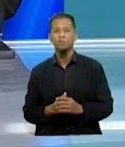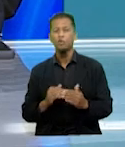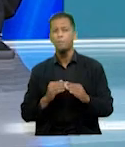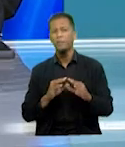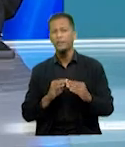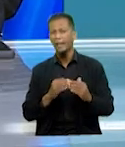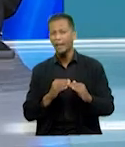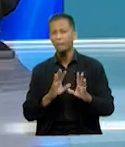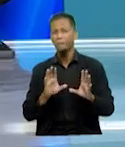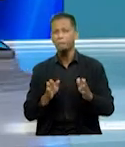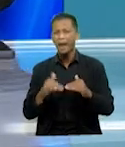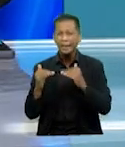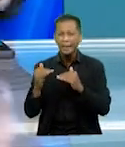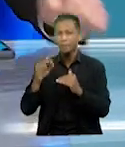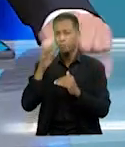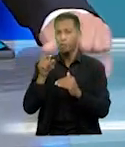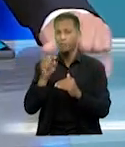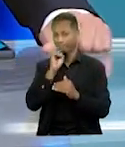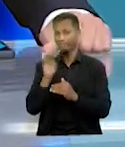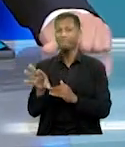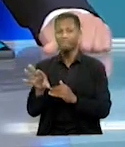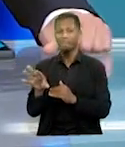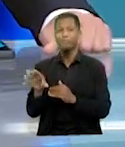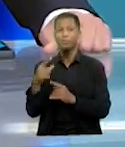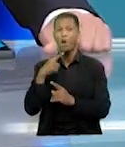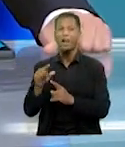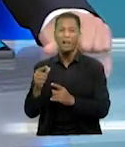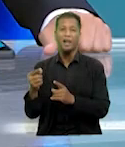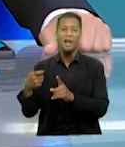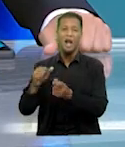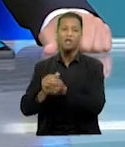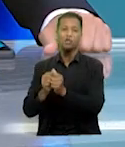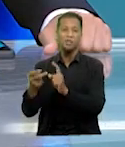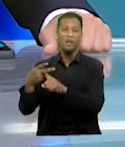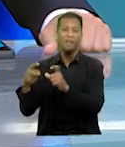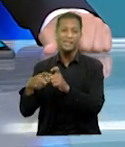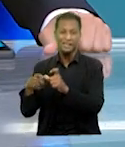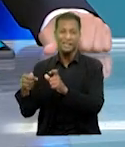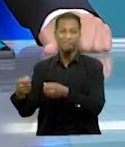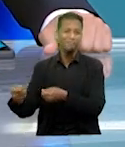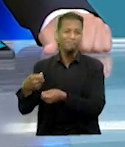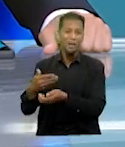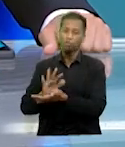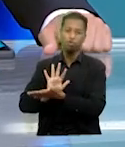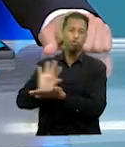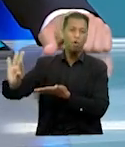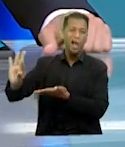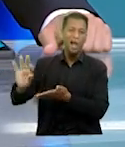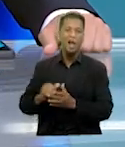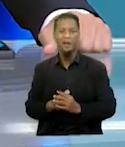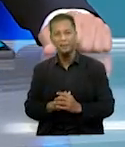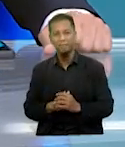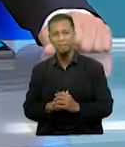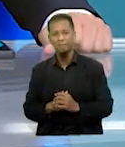Komite Banding Polri memutuskan tolak upaya banding yang diajukan tersangka kasus pembunuhan Brigadir Yosua Irjen Verdi